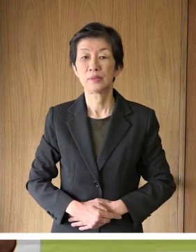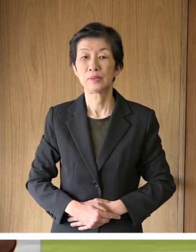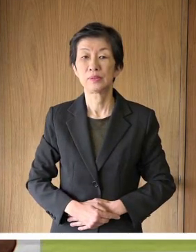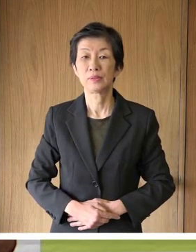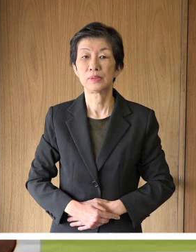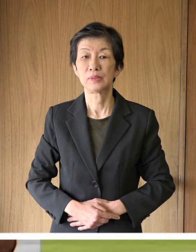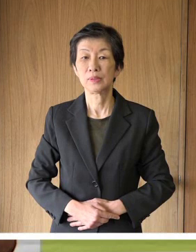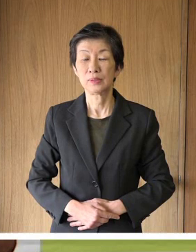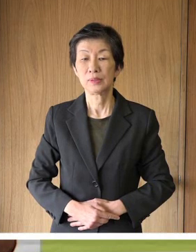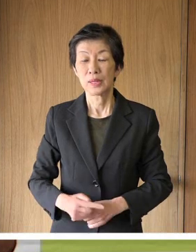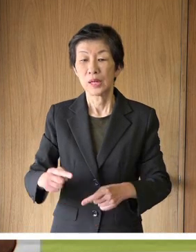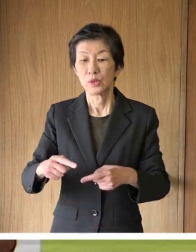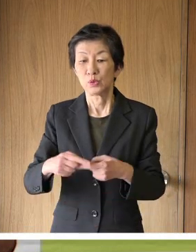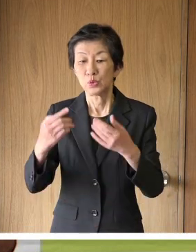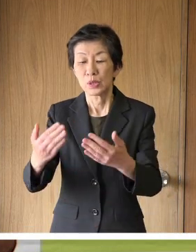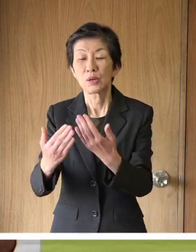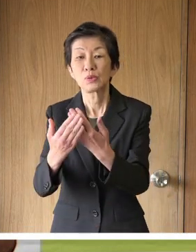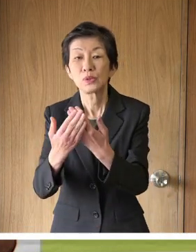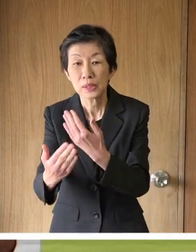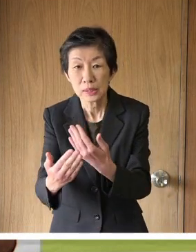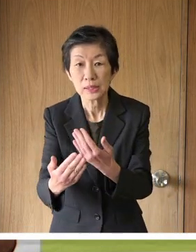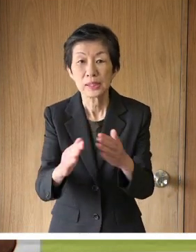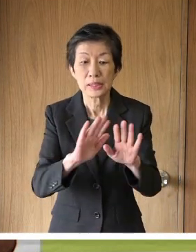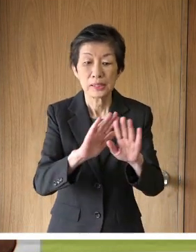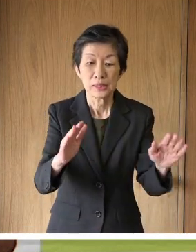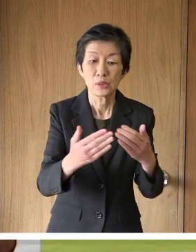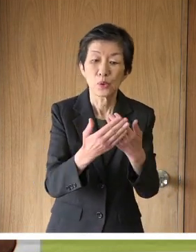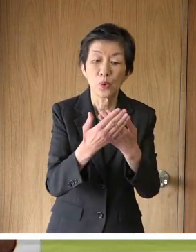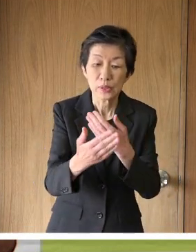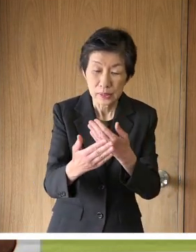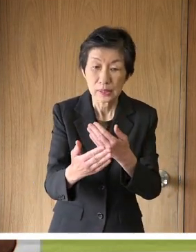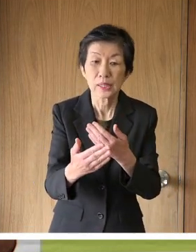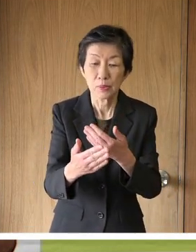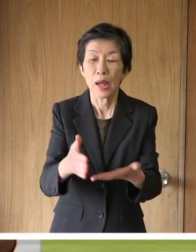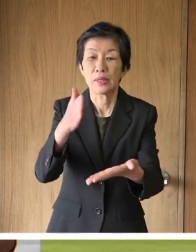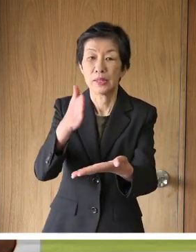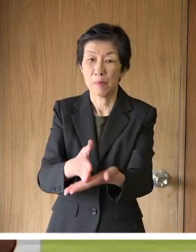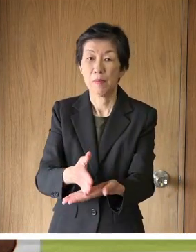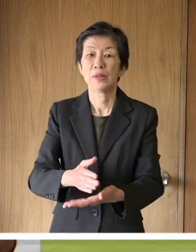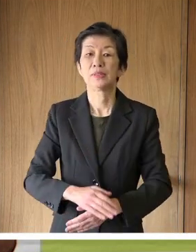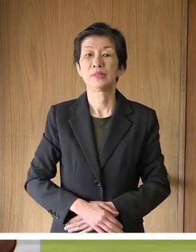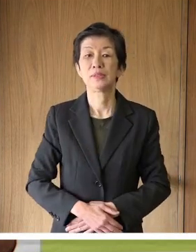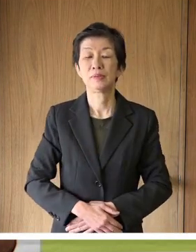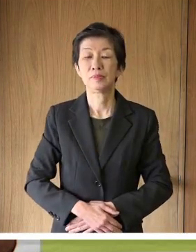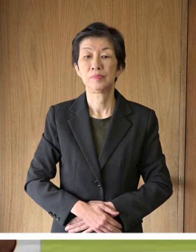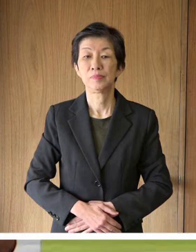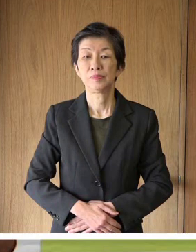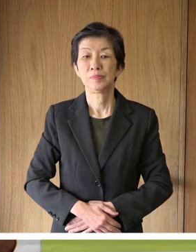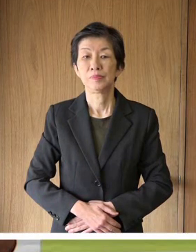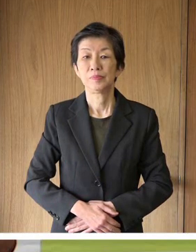なお入学式始業式は実施いたしません